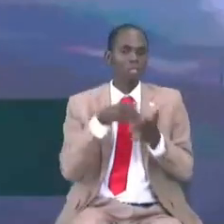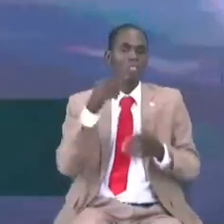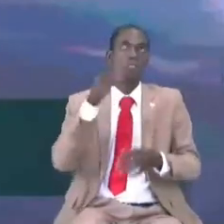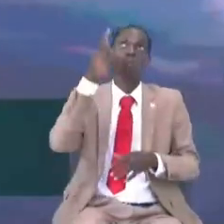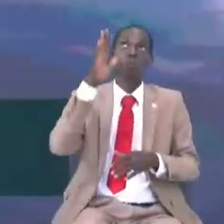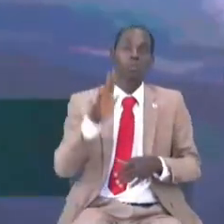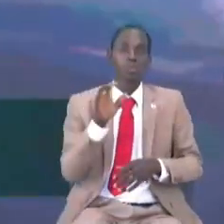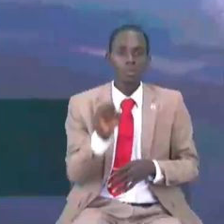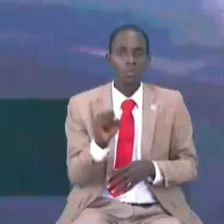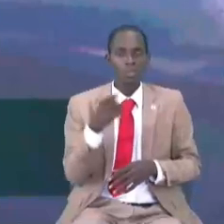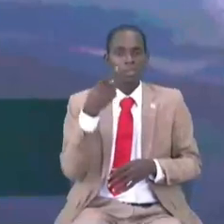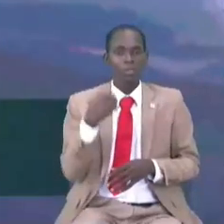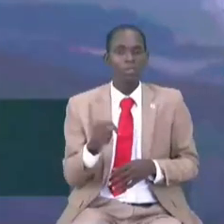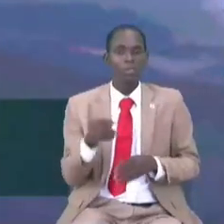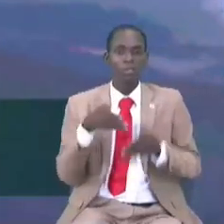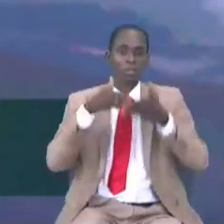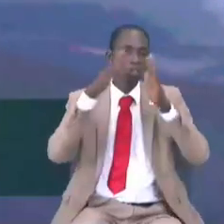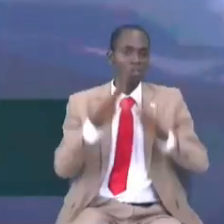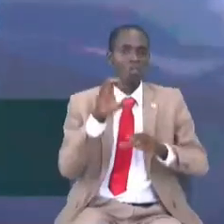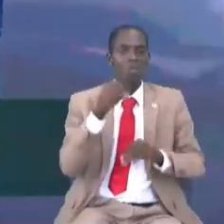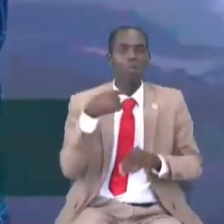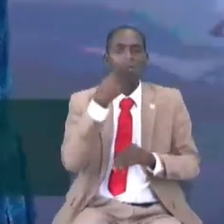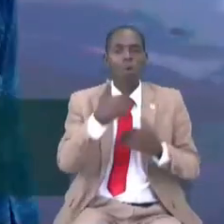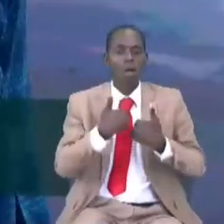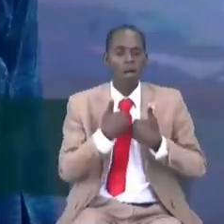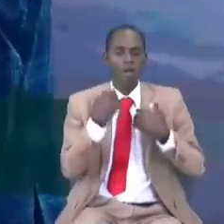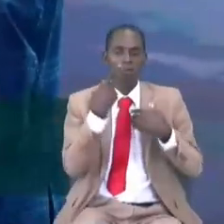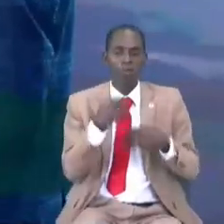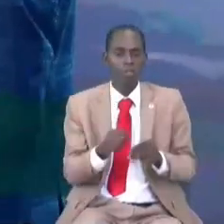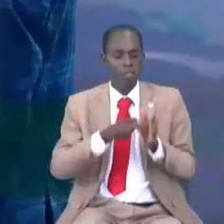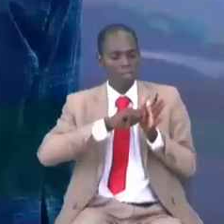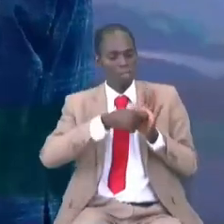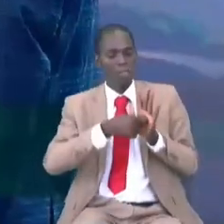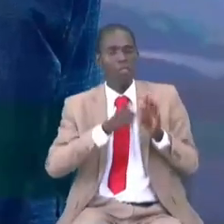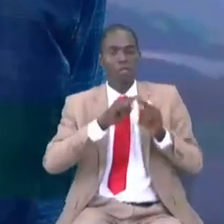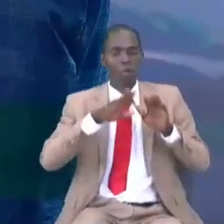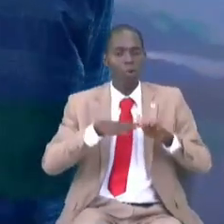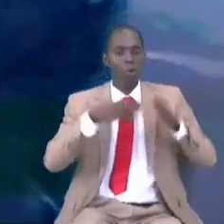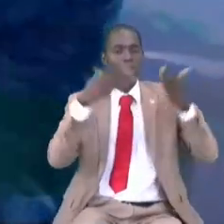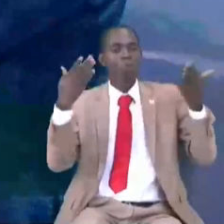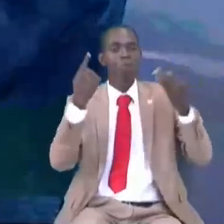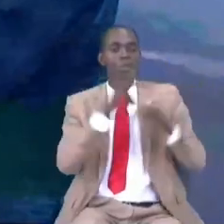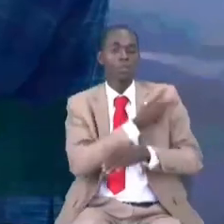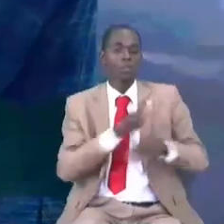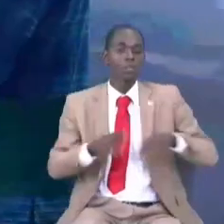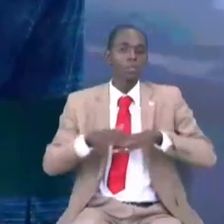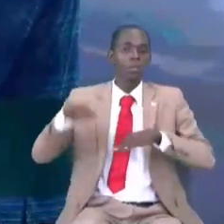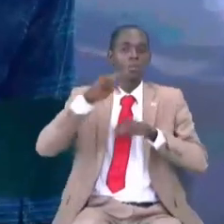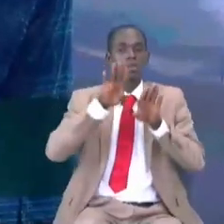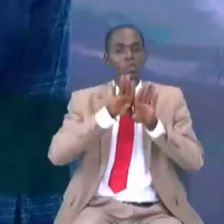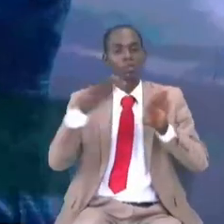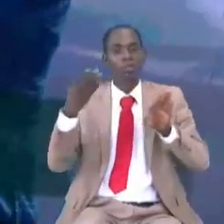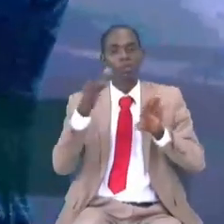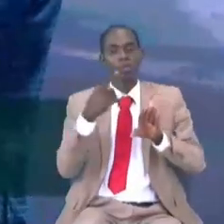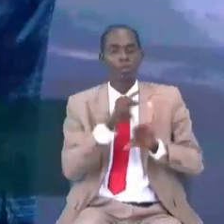qui avaient la clé pour ouvrir la porte du royaume. Et ils ont caché la clé. Et